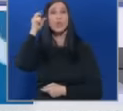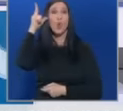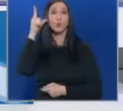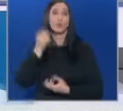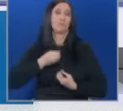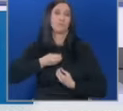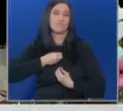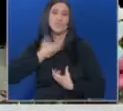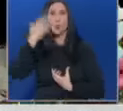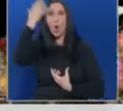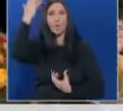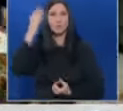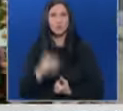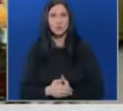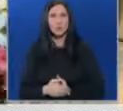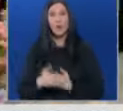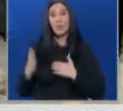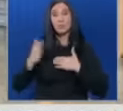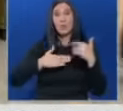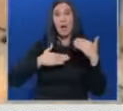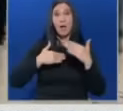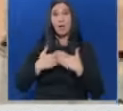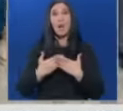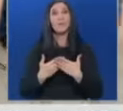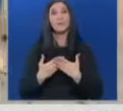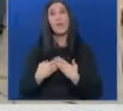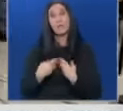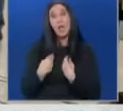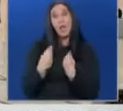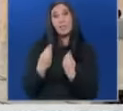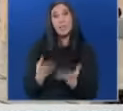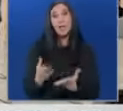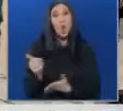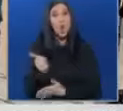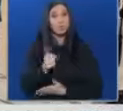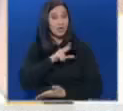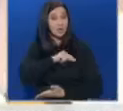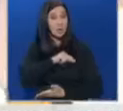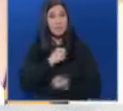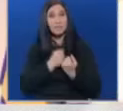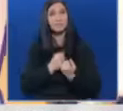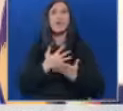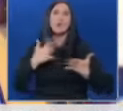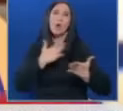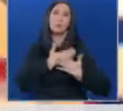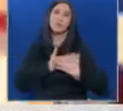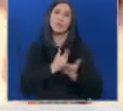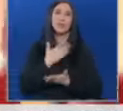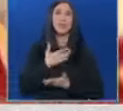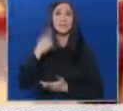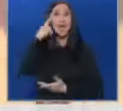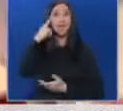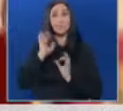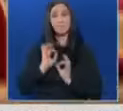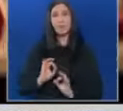и духовност. Талантът е отредил на отличените мястото на най-обичаните сред нас, а знанията и примерът им са